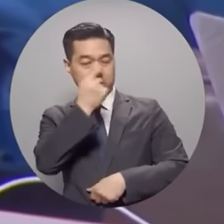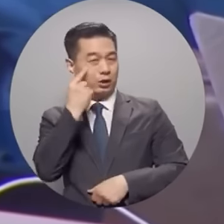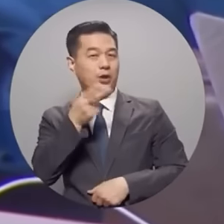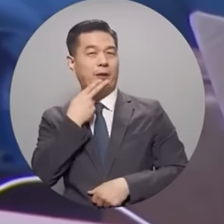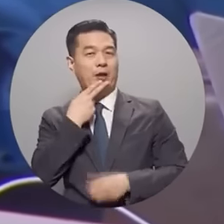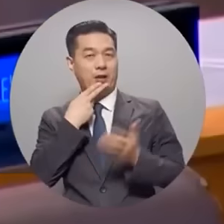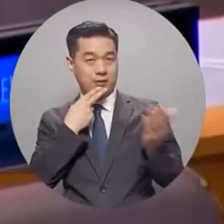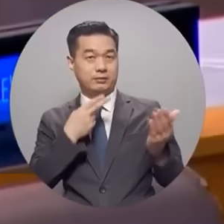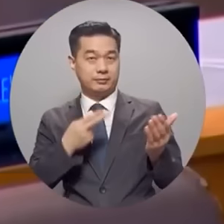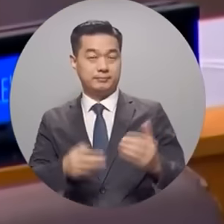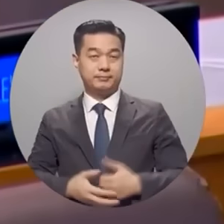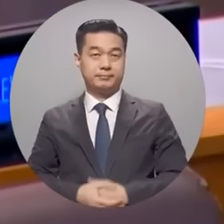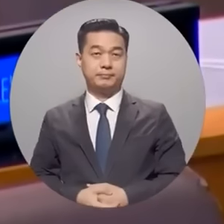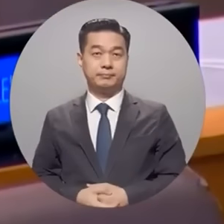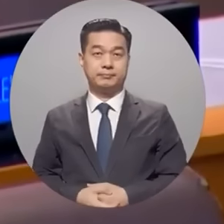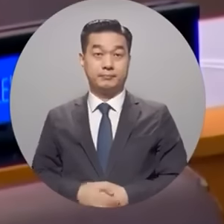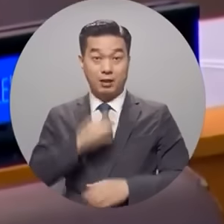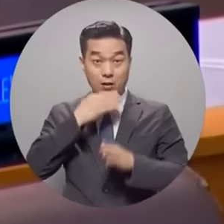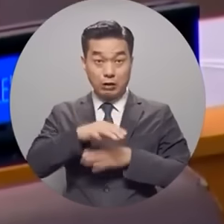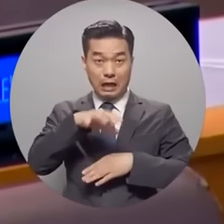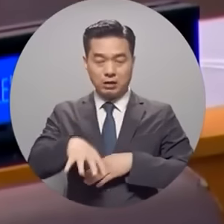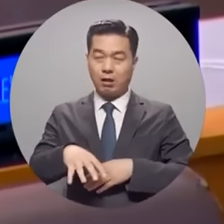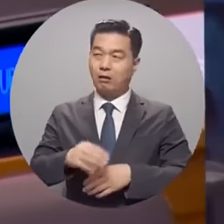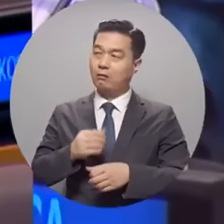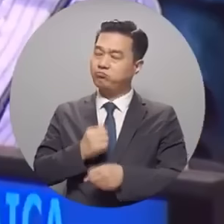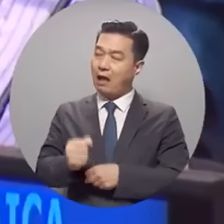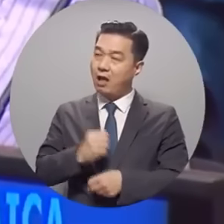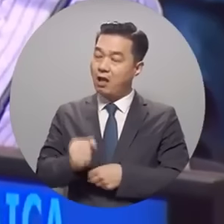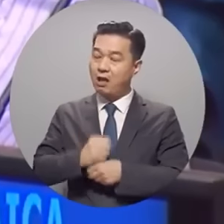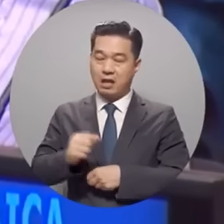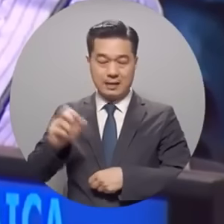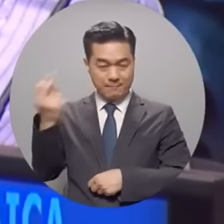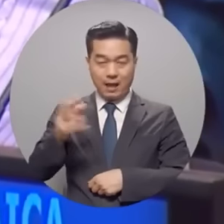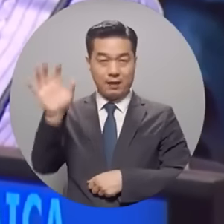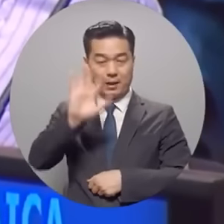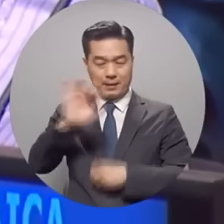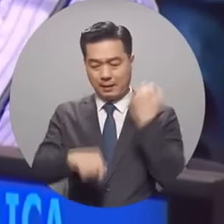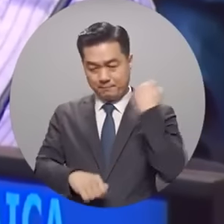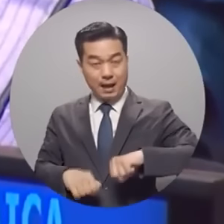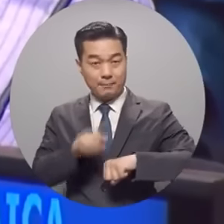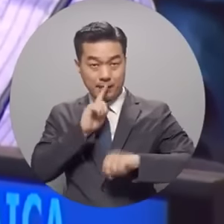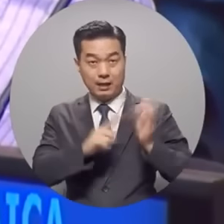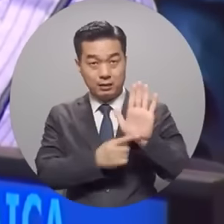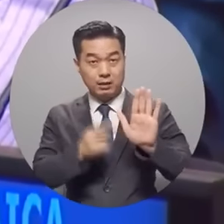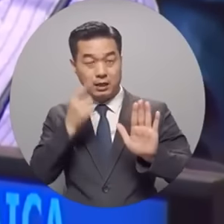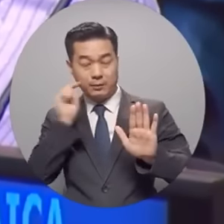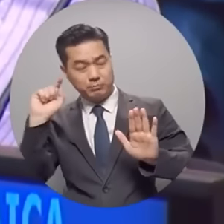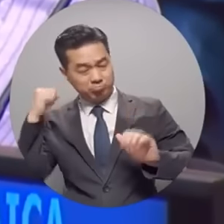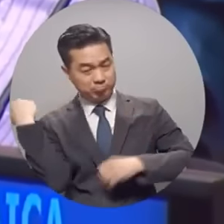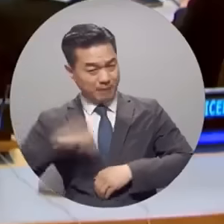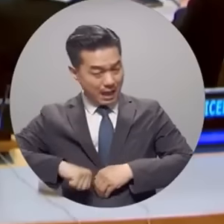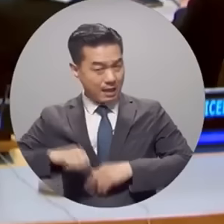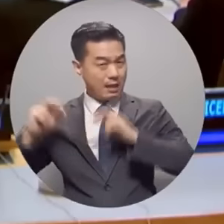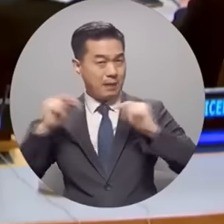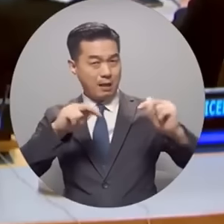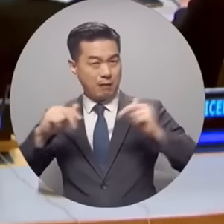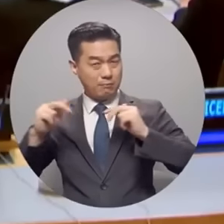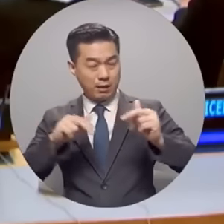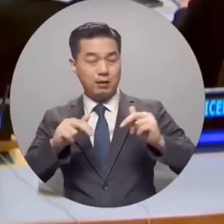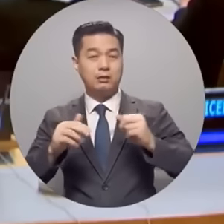groundless. 북한 측은 황당하다는 듯 거듭 반박했고 일본 측도 재반박에 나서면서 양측은 세 차례 발언을